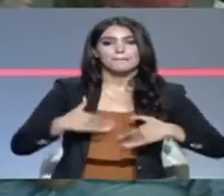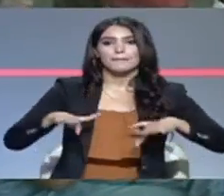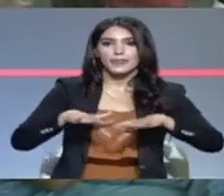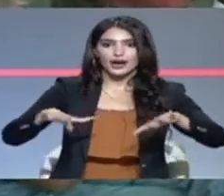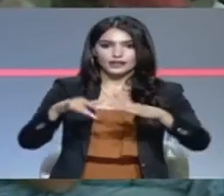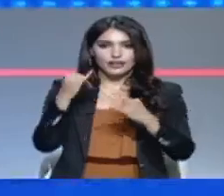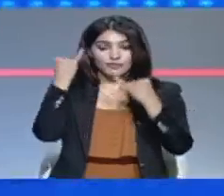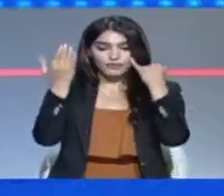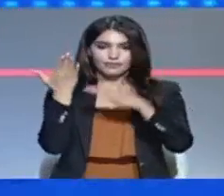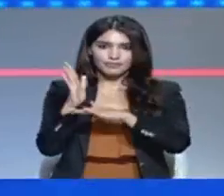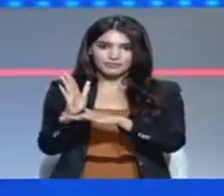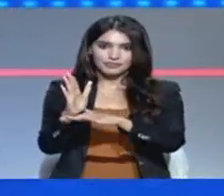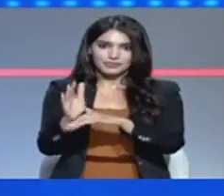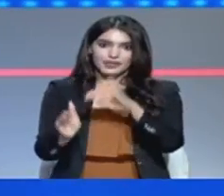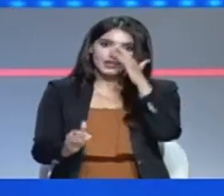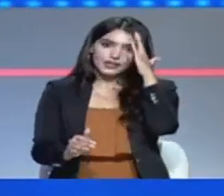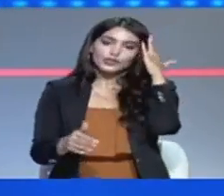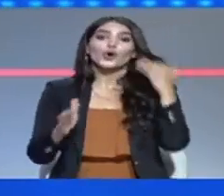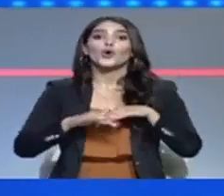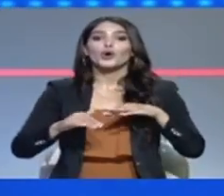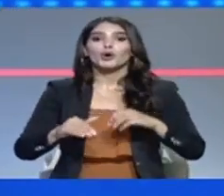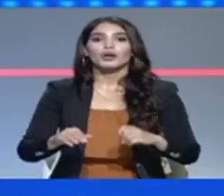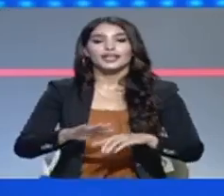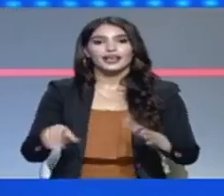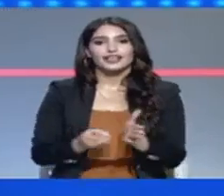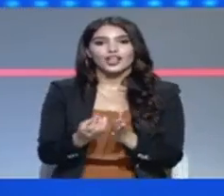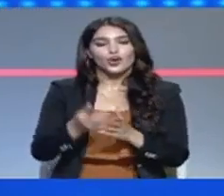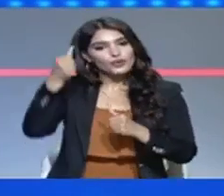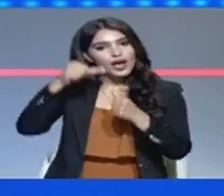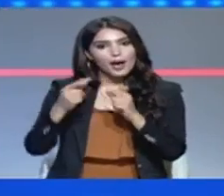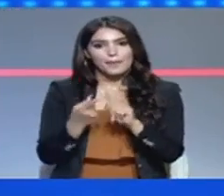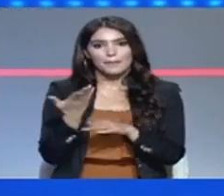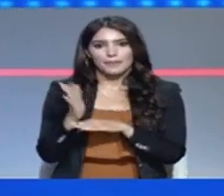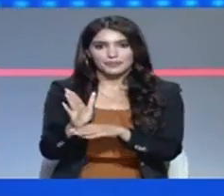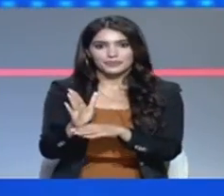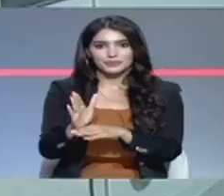وعلى الإبداع. ختام النشرة، وهذا تذكير بأبرز ما جاء فيها.